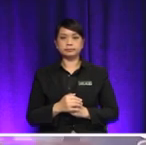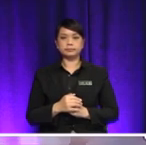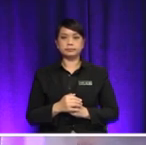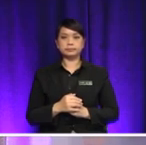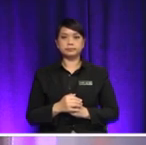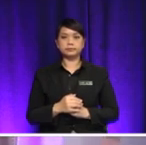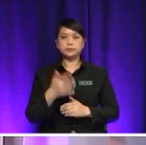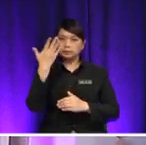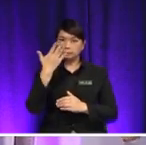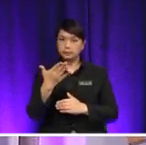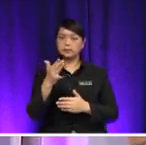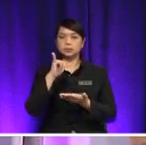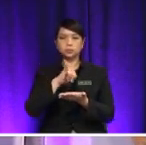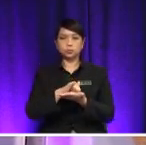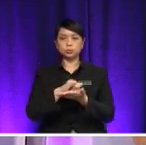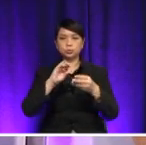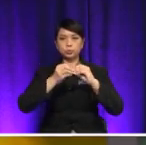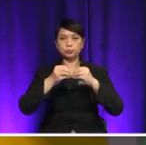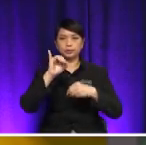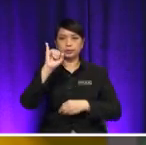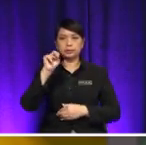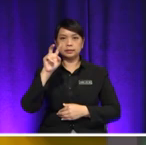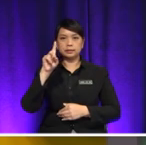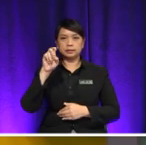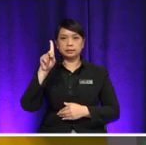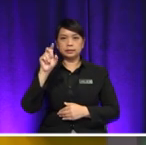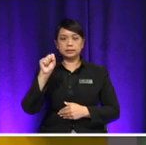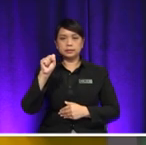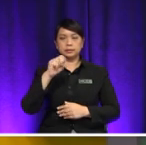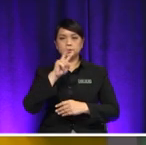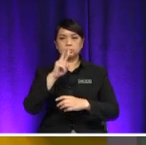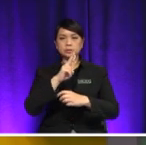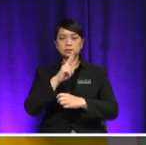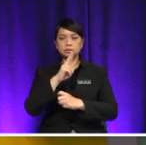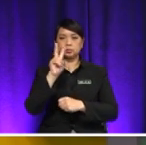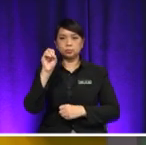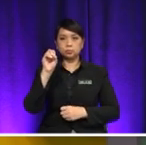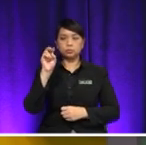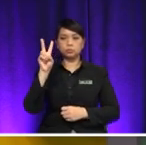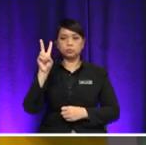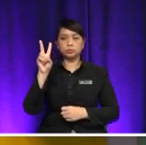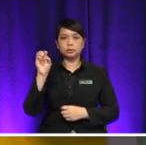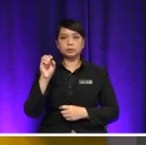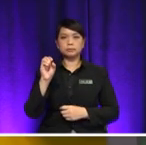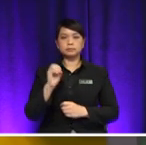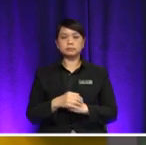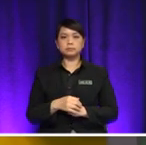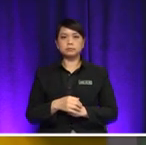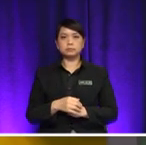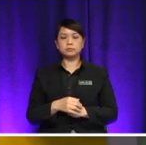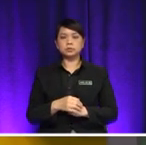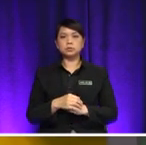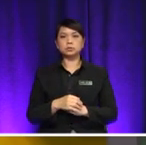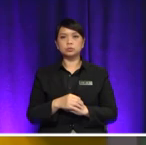kemudian nemu indeks pada tahun 2020 berasaskan 2019 adalah 25 dapat tak dia kurang